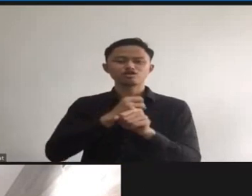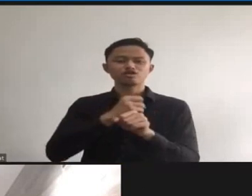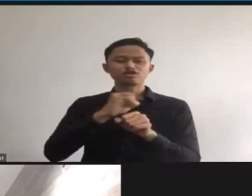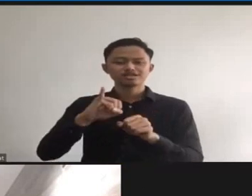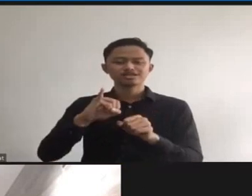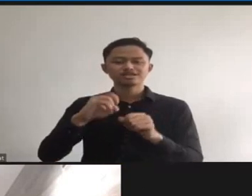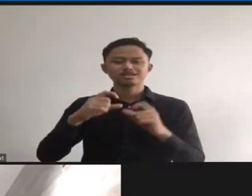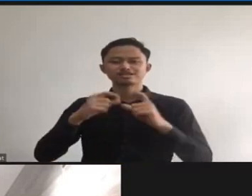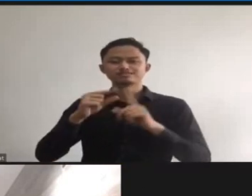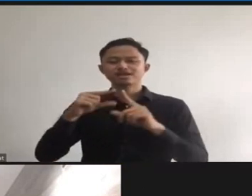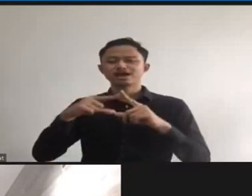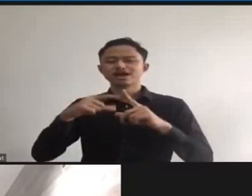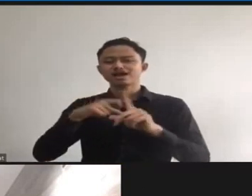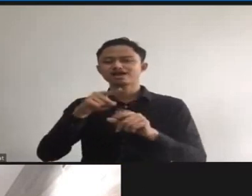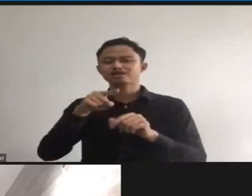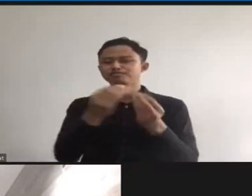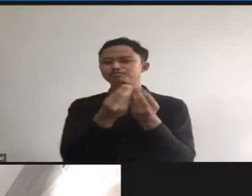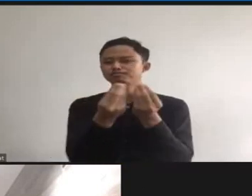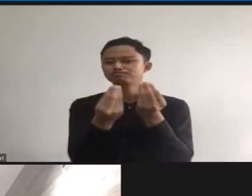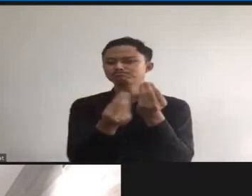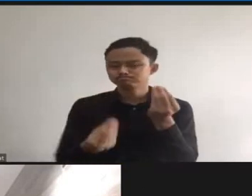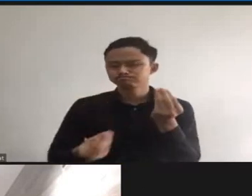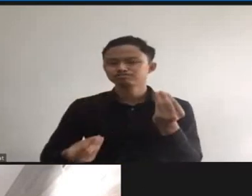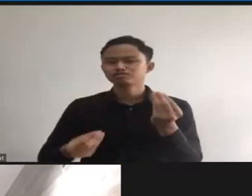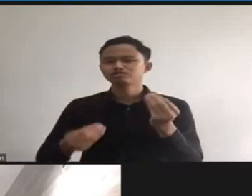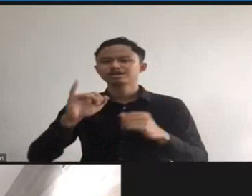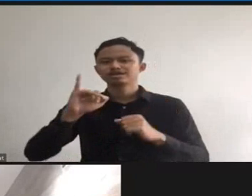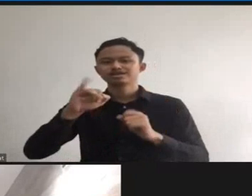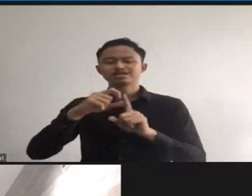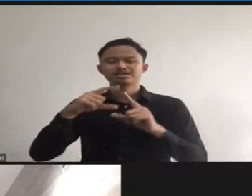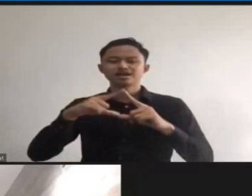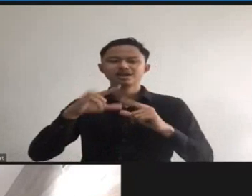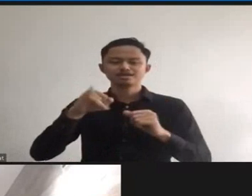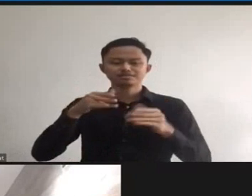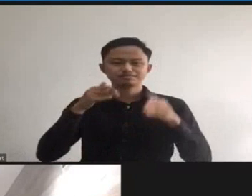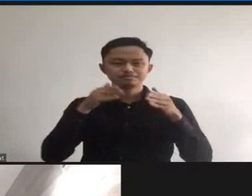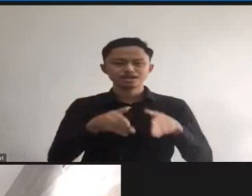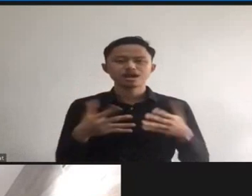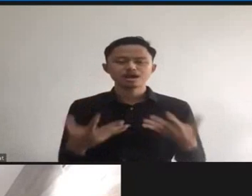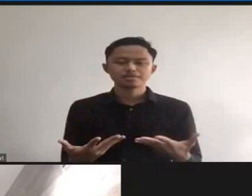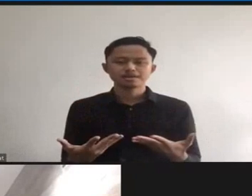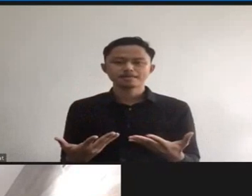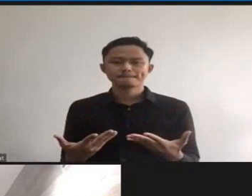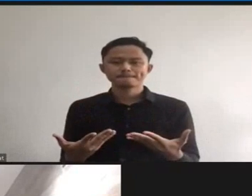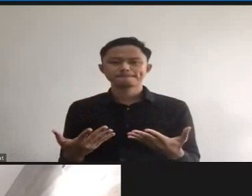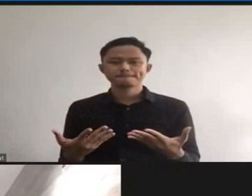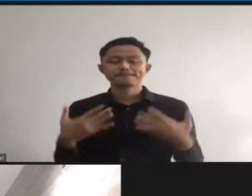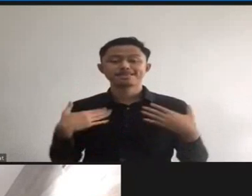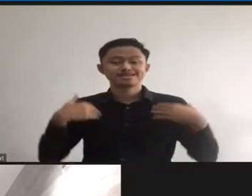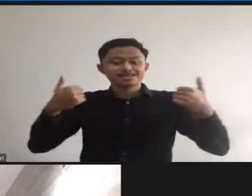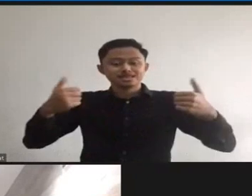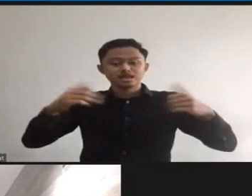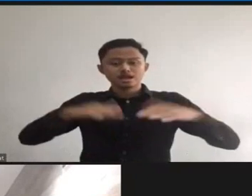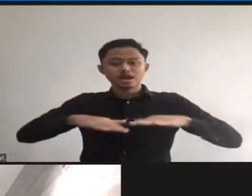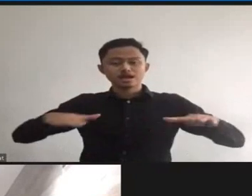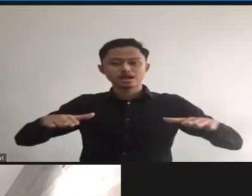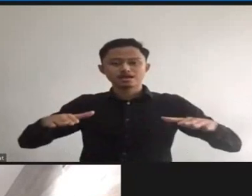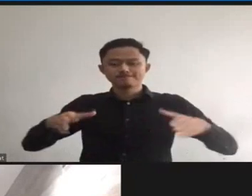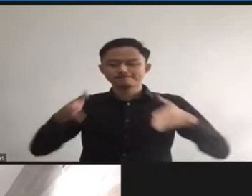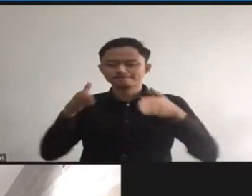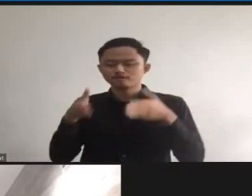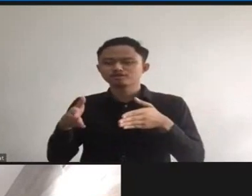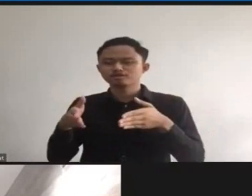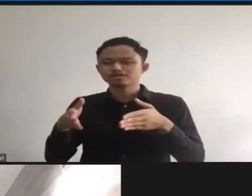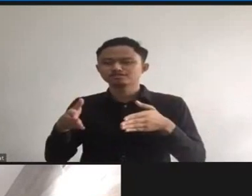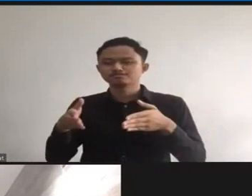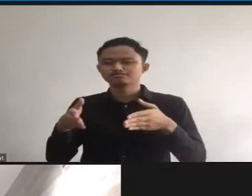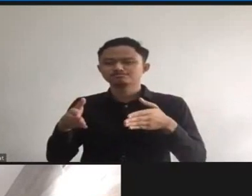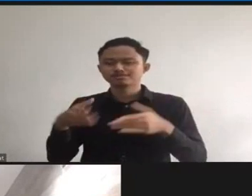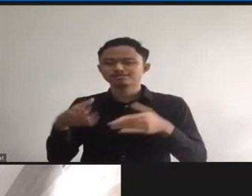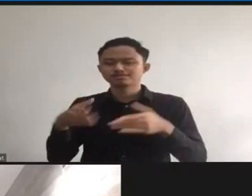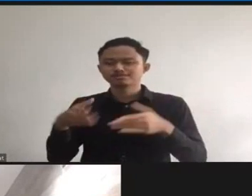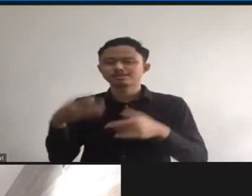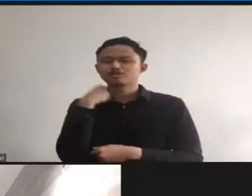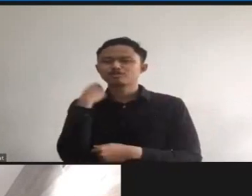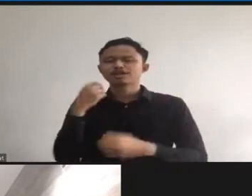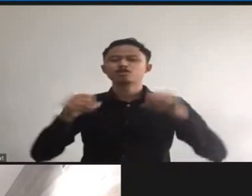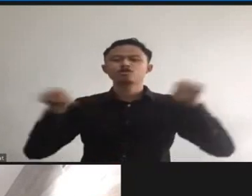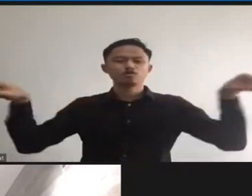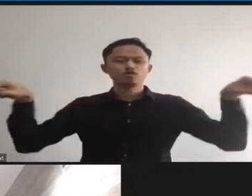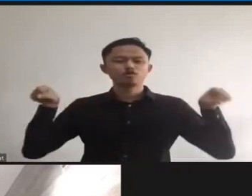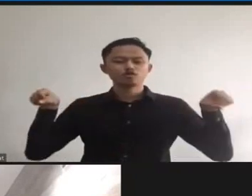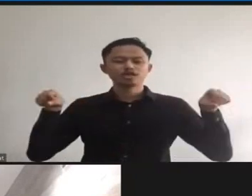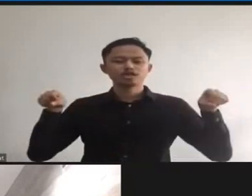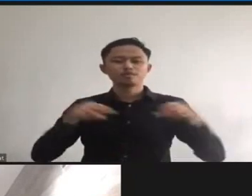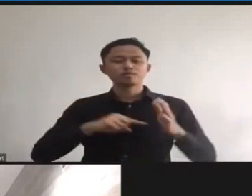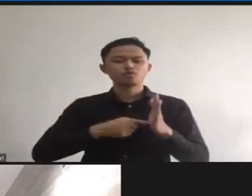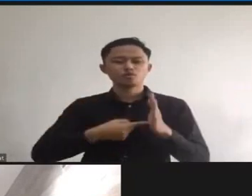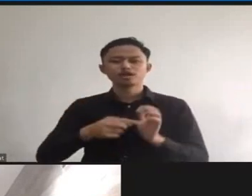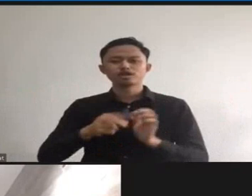ya, dosen di Departemen Ilmu Kesehatan Anak Fakultas Kedokteran Universitas Indonesia sejak 2013 sampai dengan